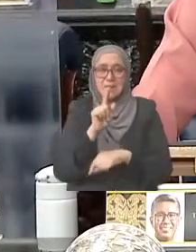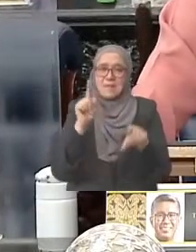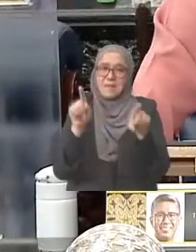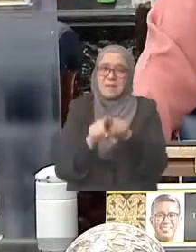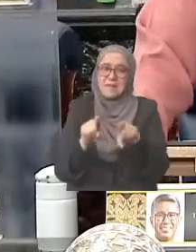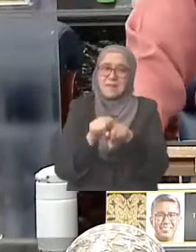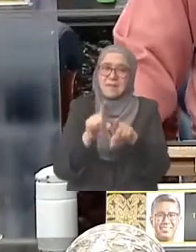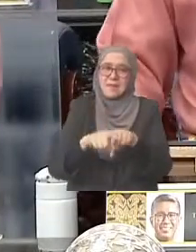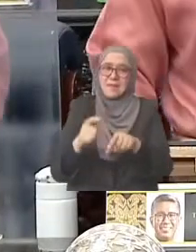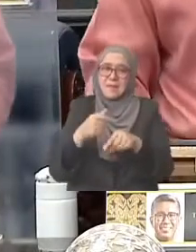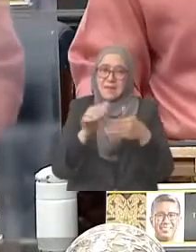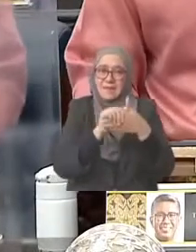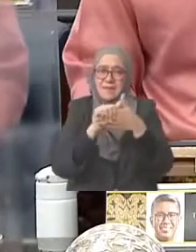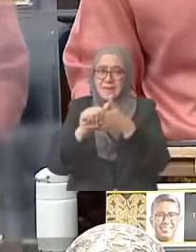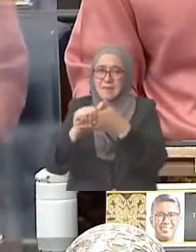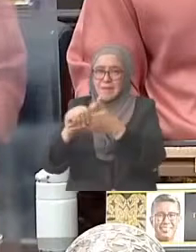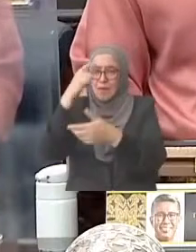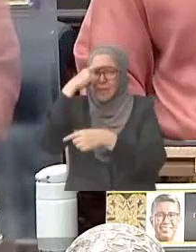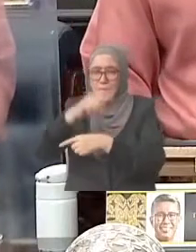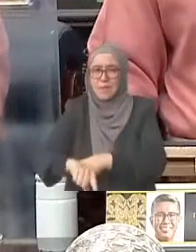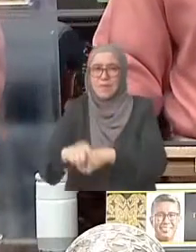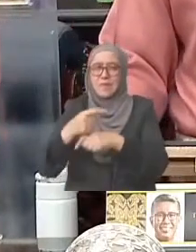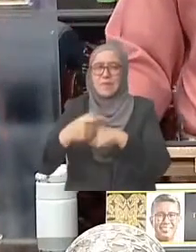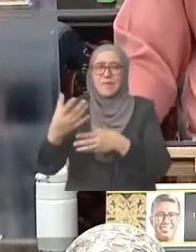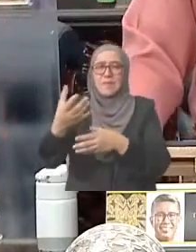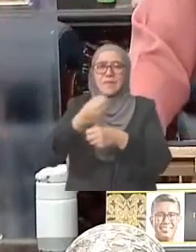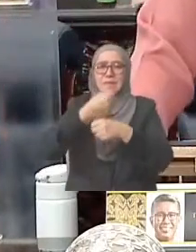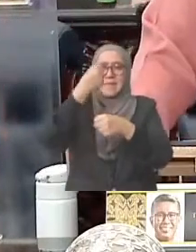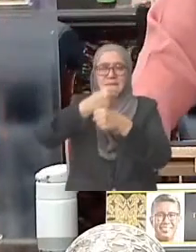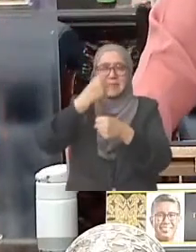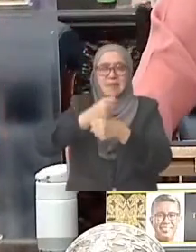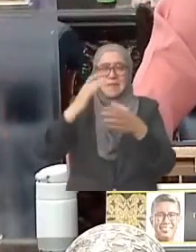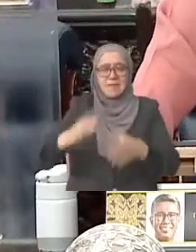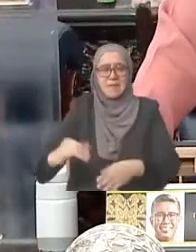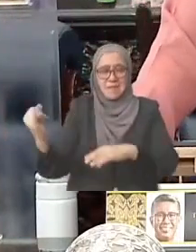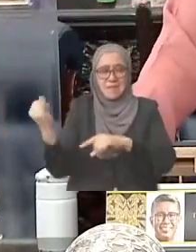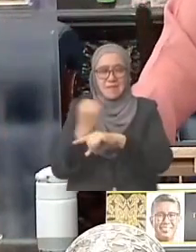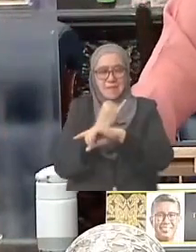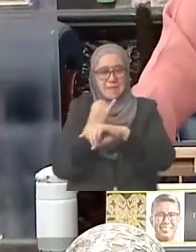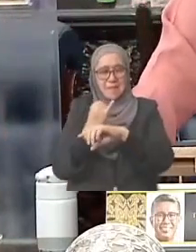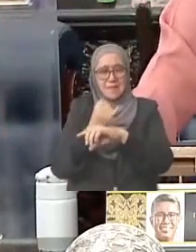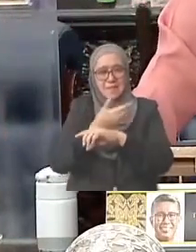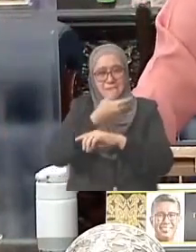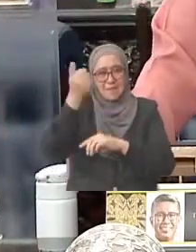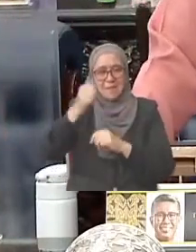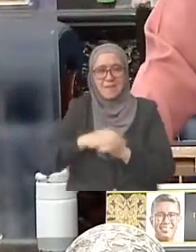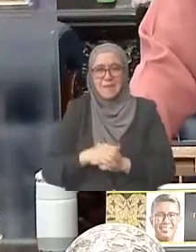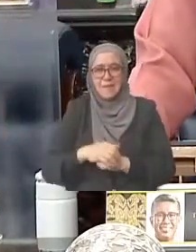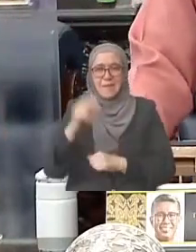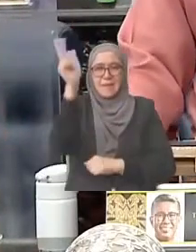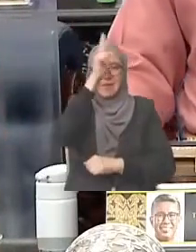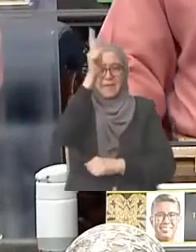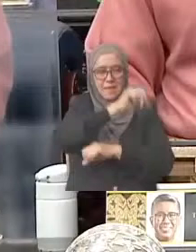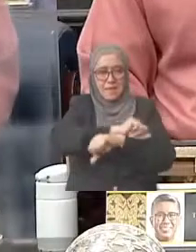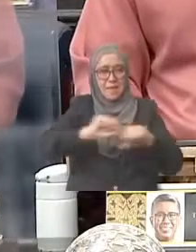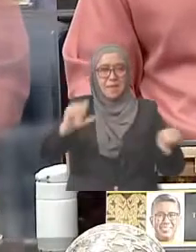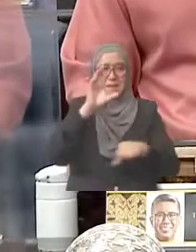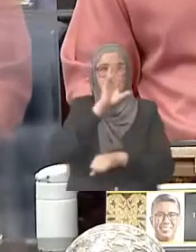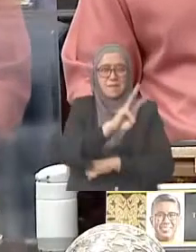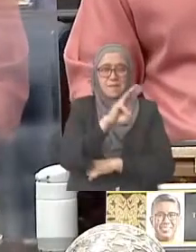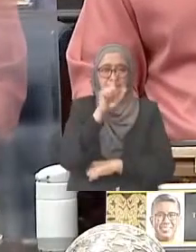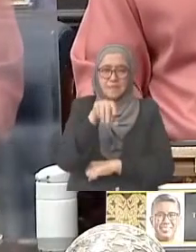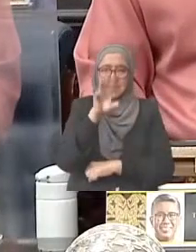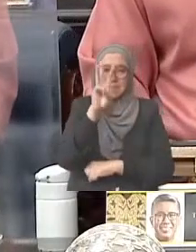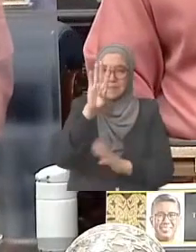permintaan pekerja oleh industri kita dengan lebih baik bagi memperkosa bidang Tibet kerajaan menyediakan enam berpenampilan